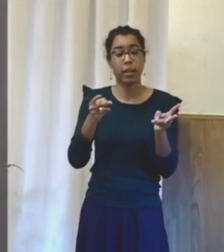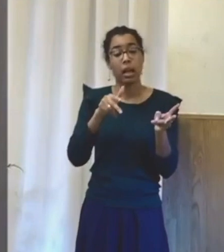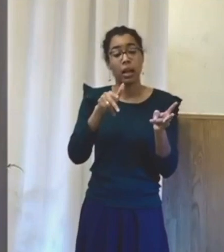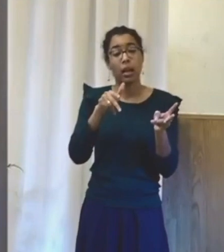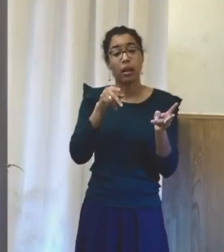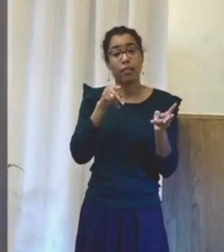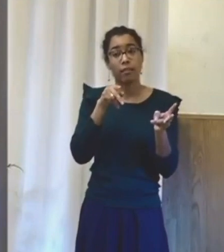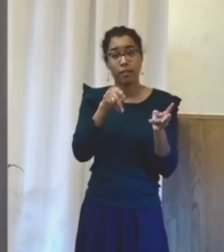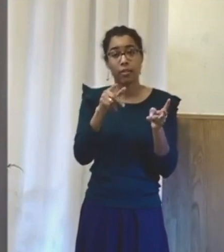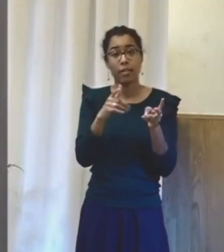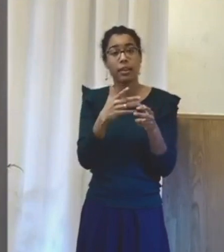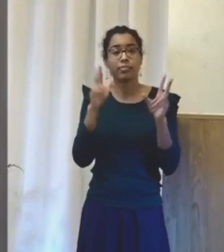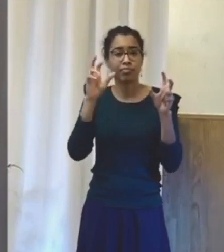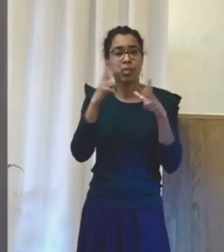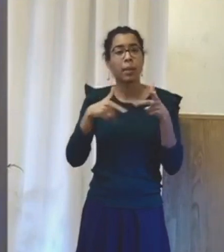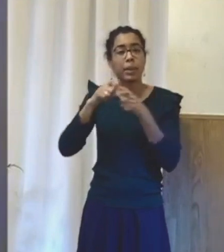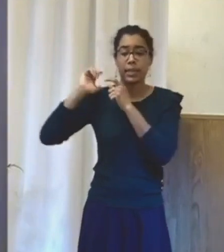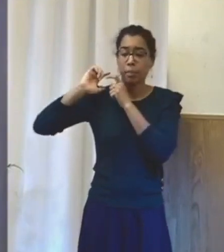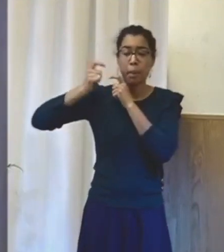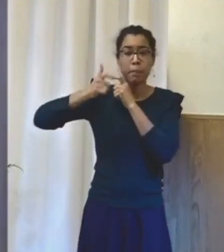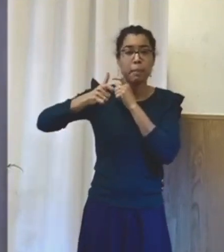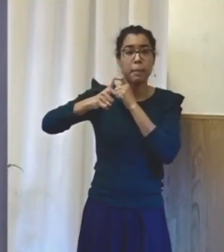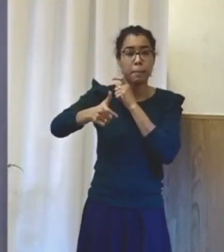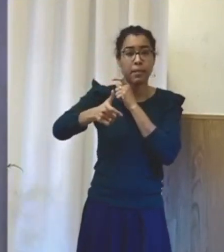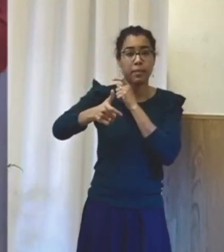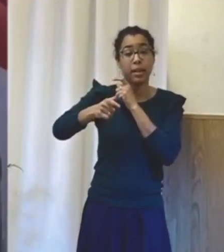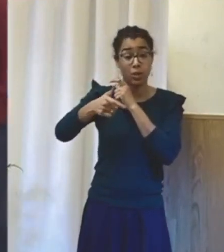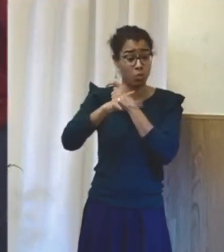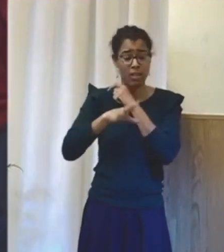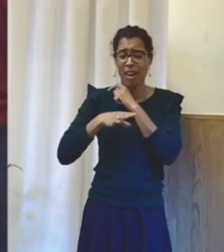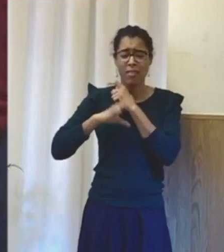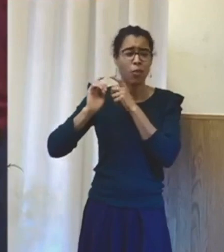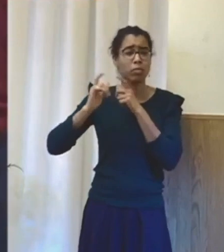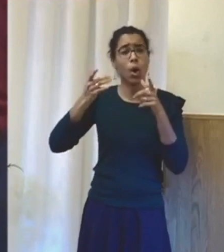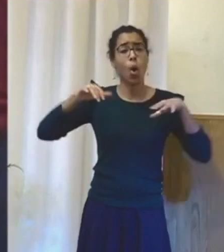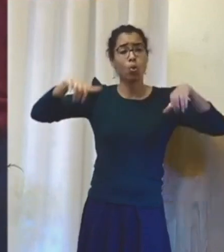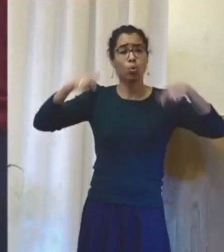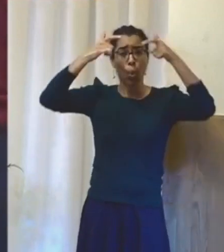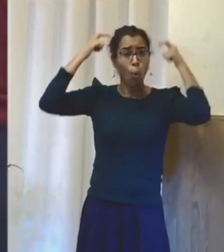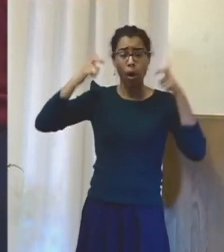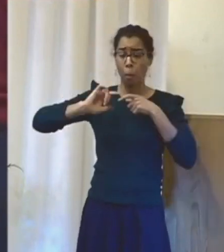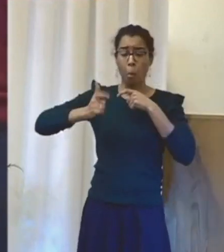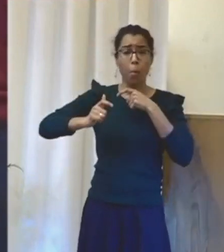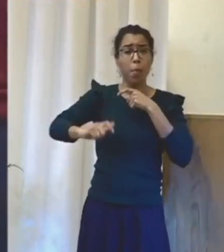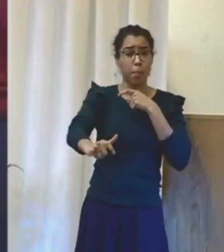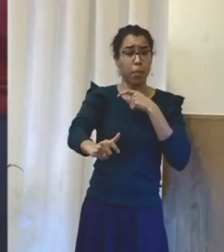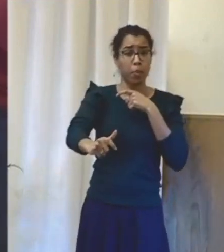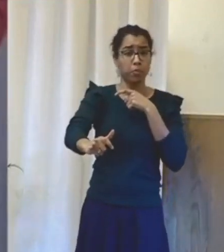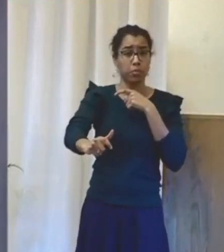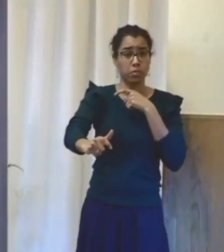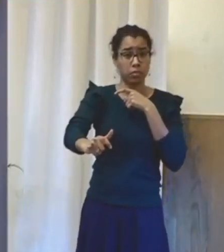maison et qu'en fait, il ne va pas manquer de descendants sur le trône. OK? Et